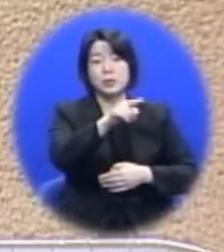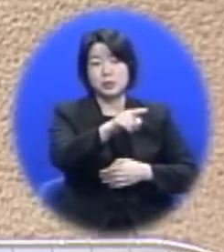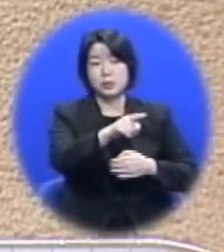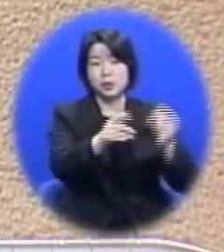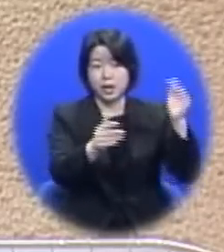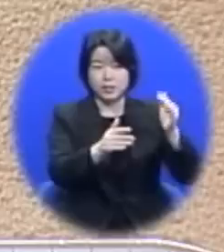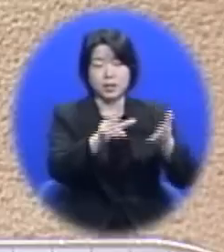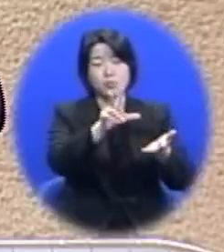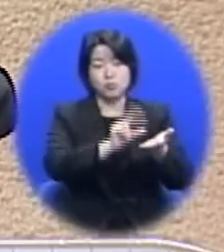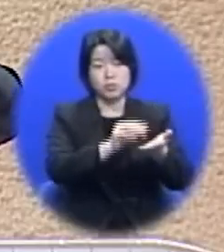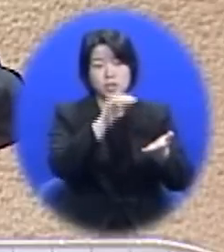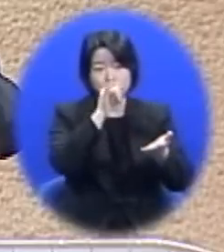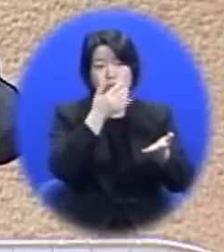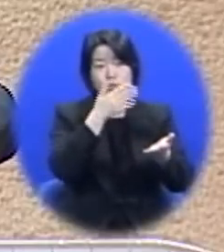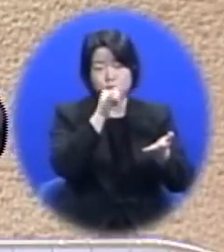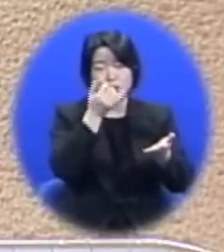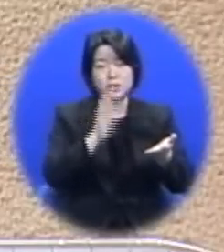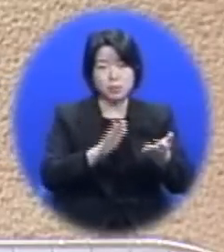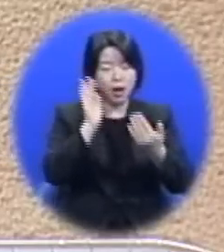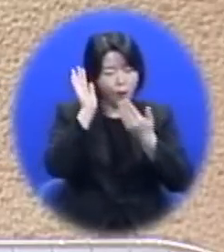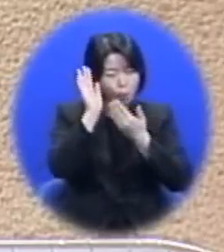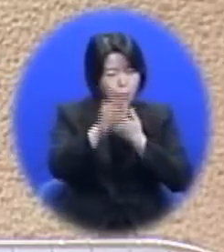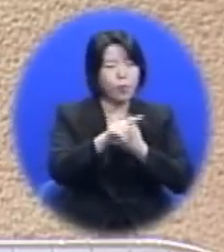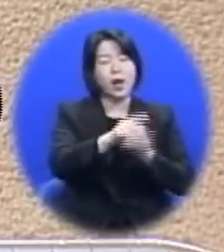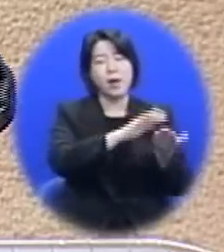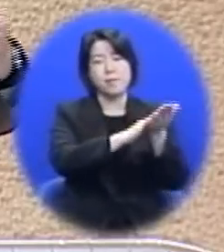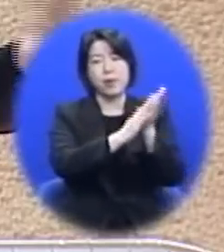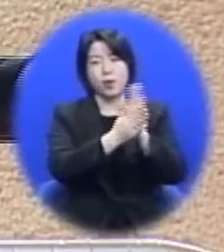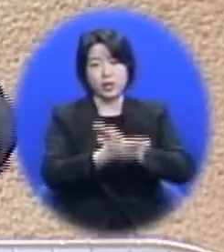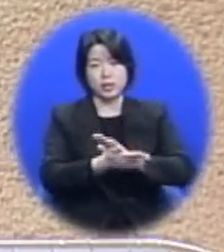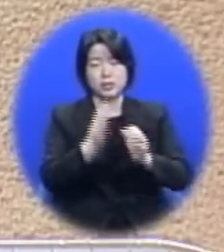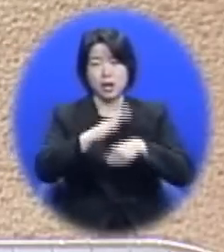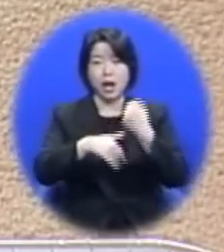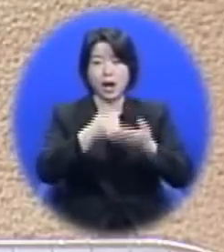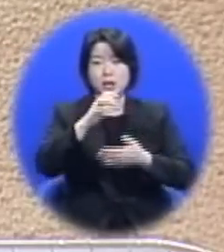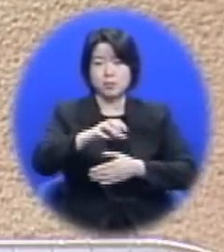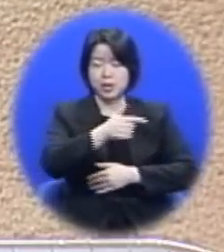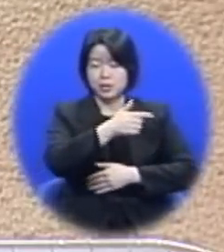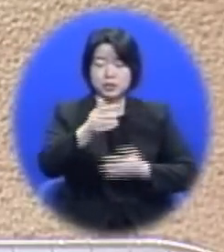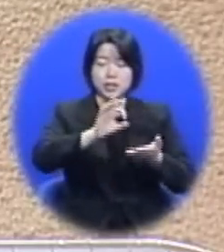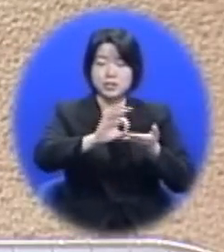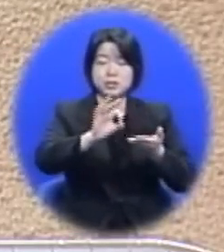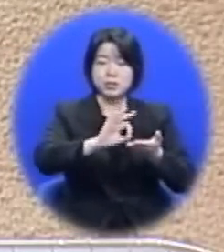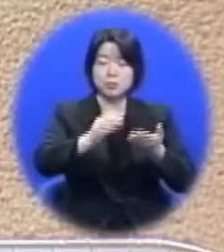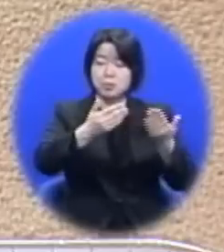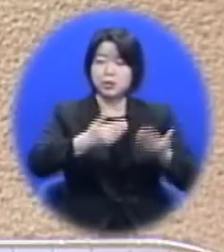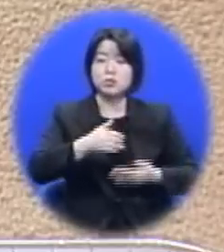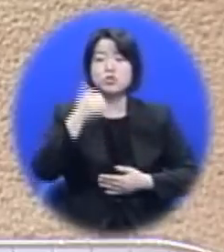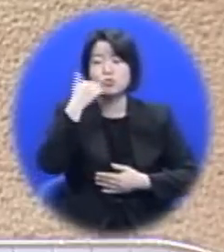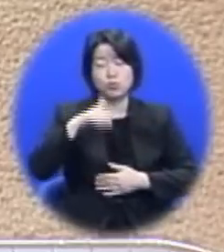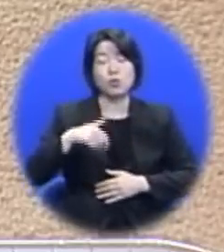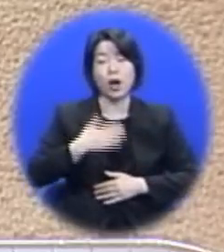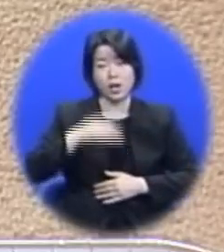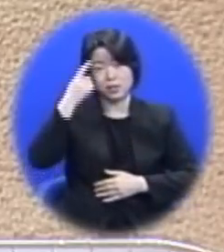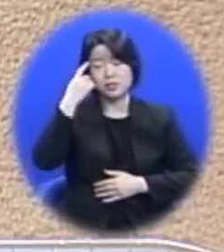몰라도 나중에 이 사람이 변화되어서 하나님 앞에 크게 쓰임 받을지 누가 아냐.